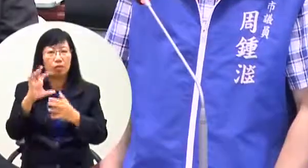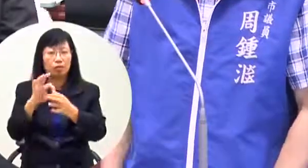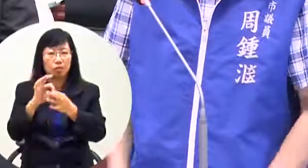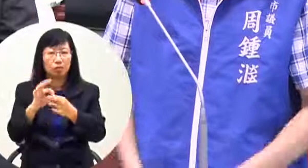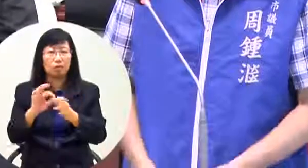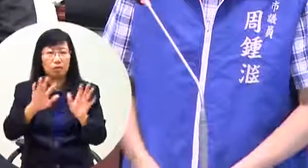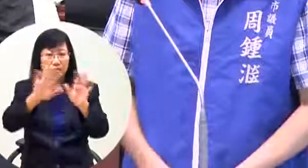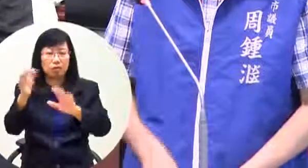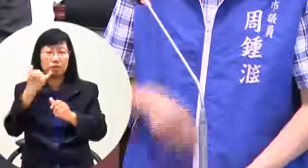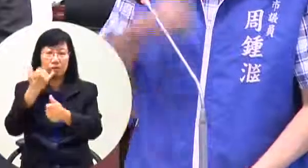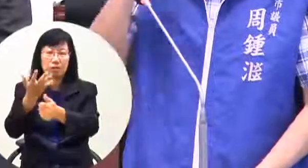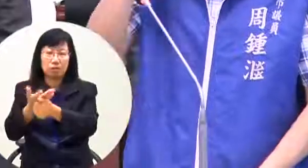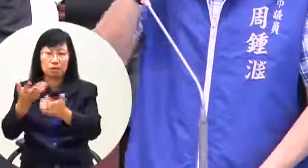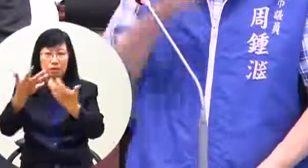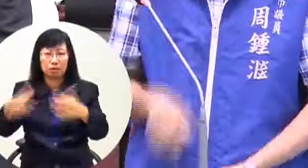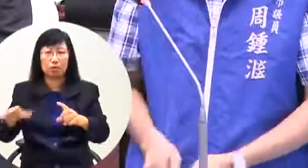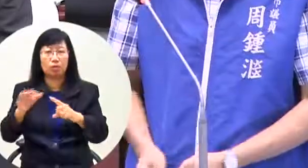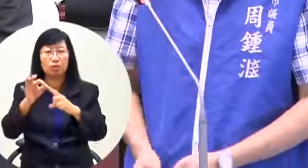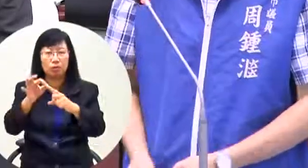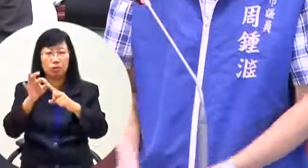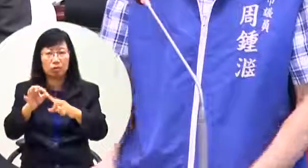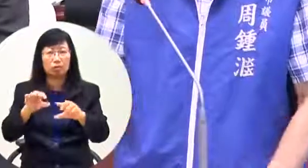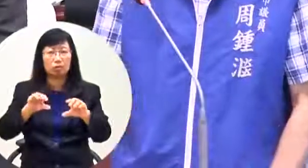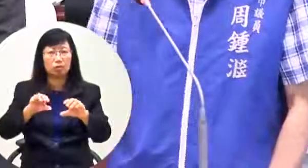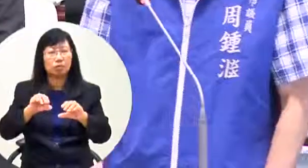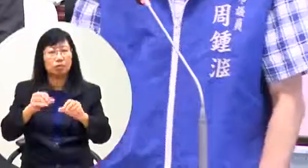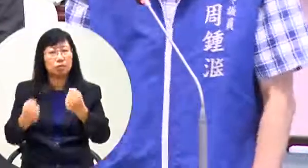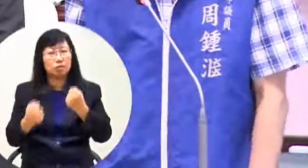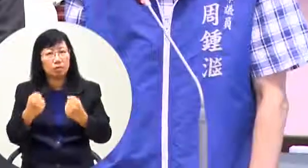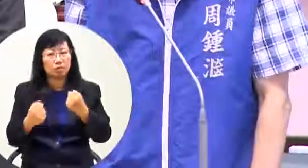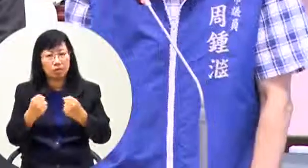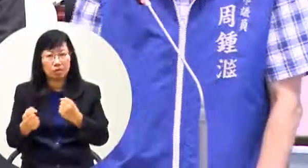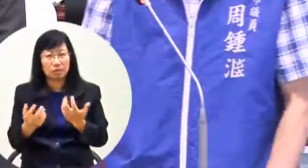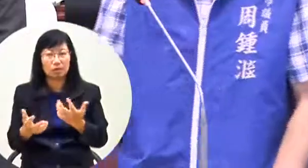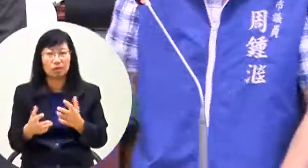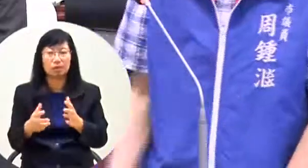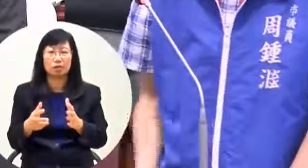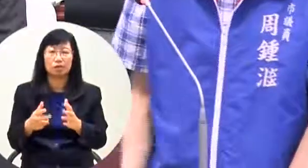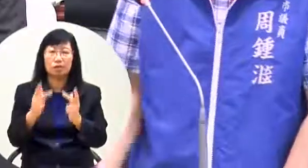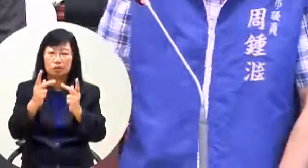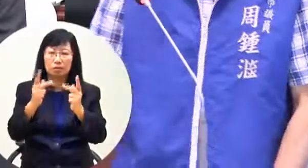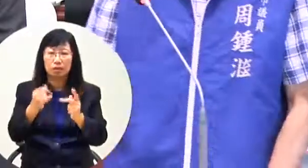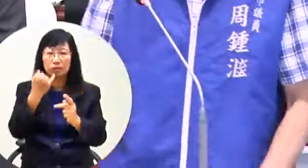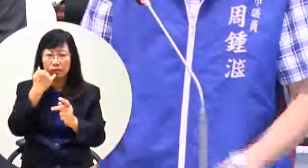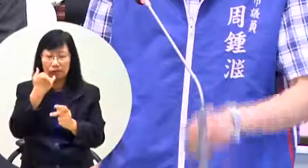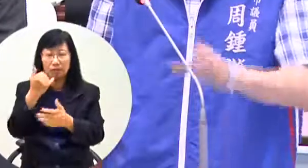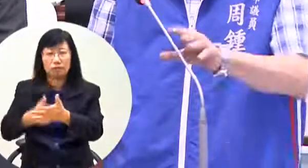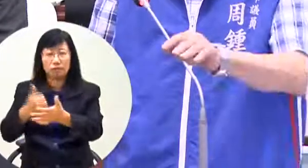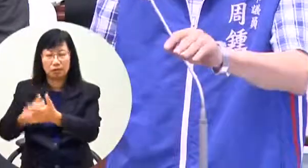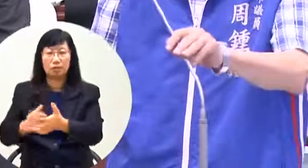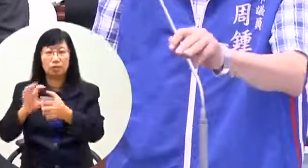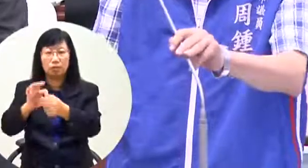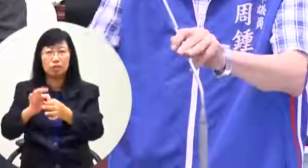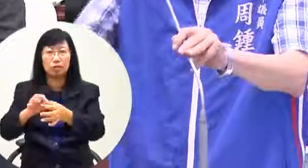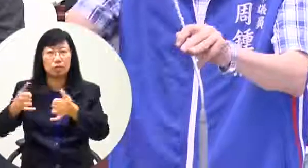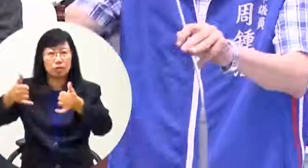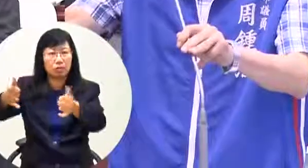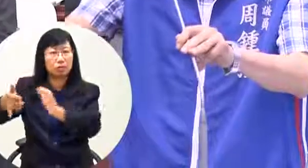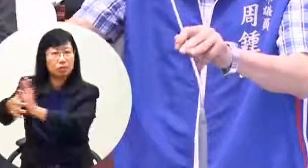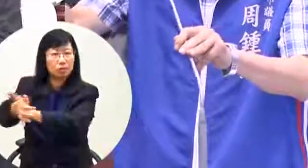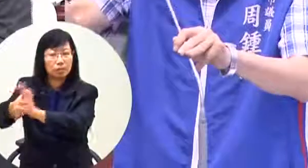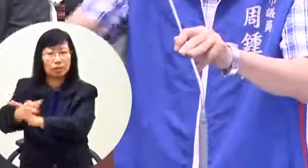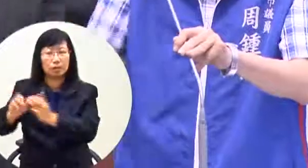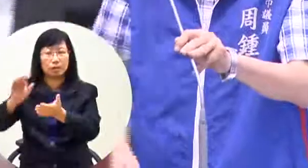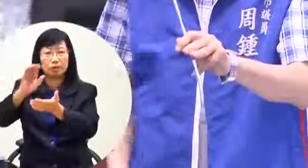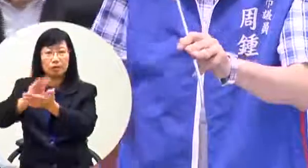权能够增加，降低一点私人运具的空间跟路边停车，我想这个是一个健康的城市应该要发展的方